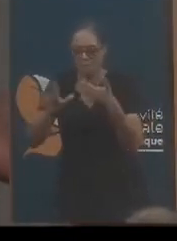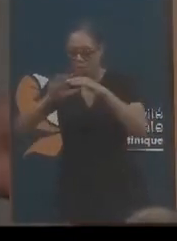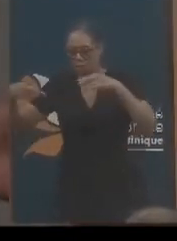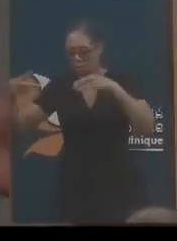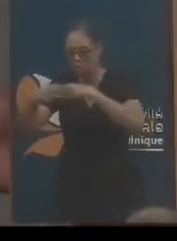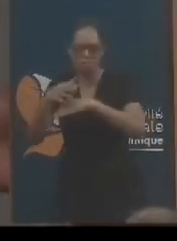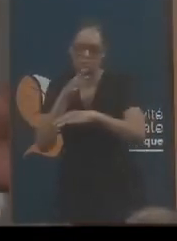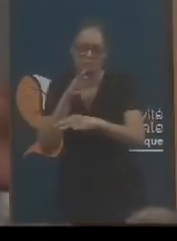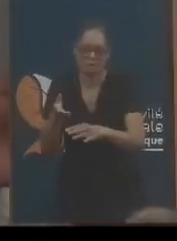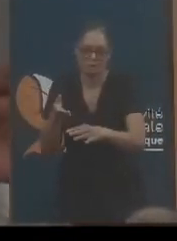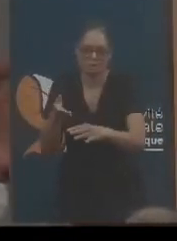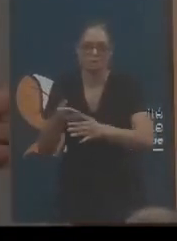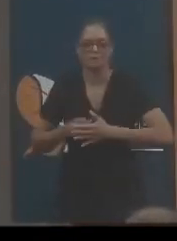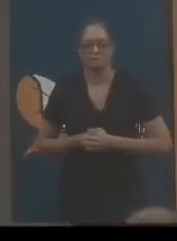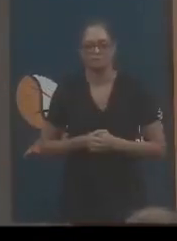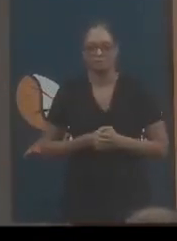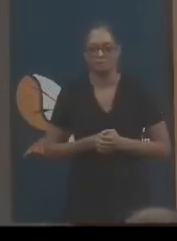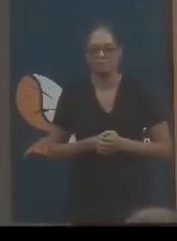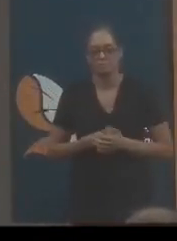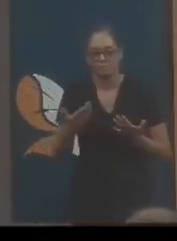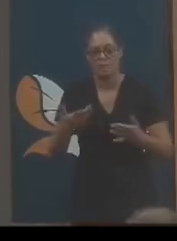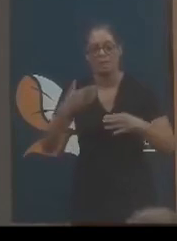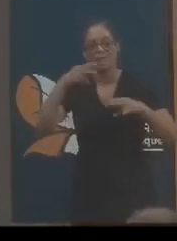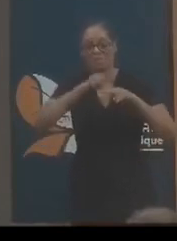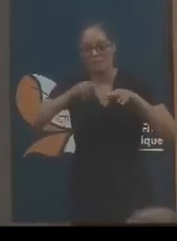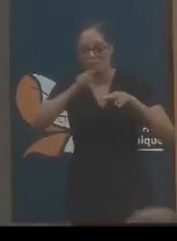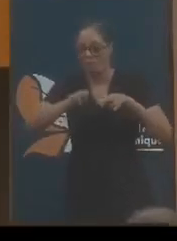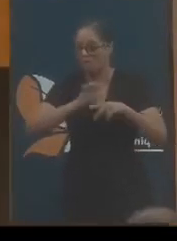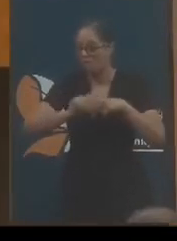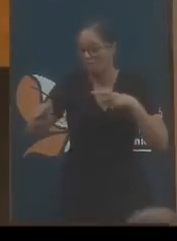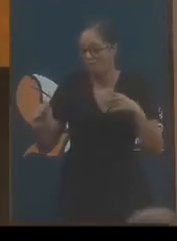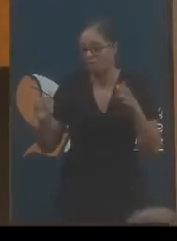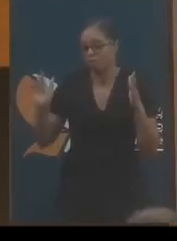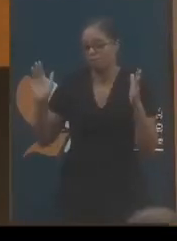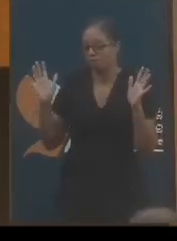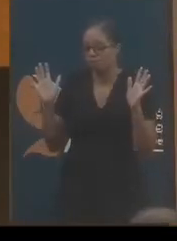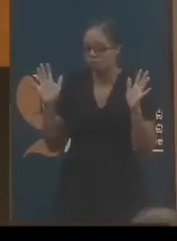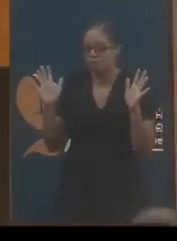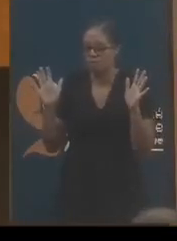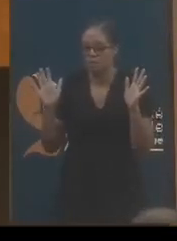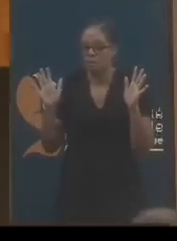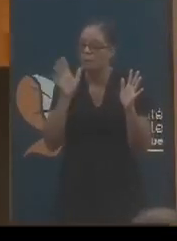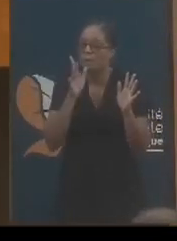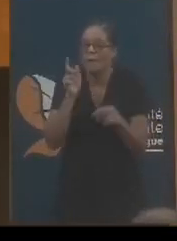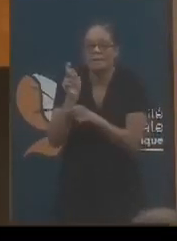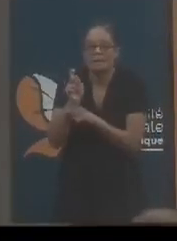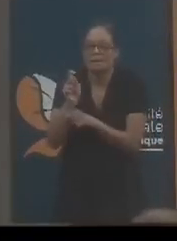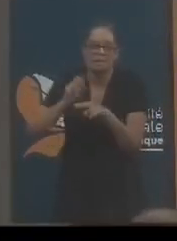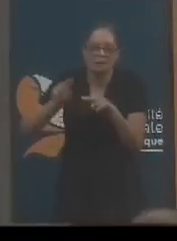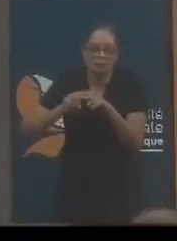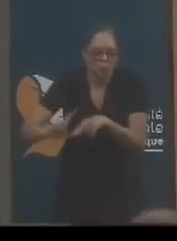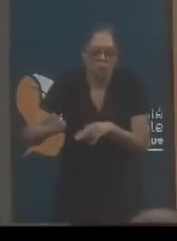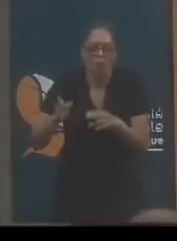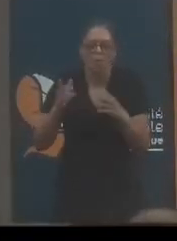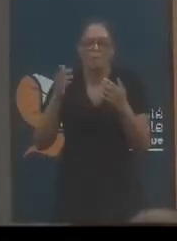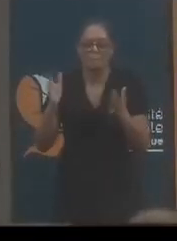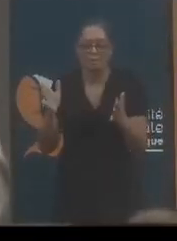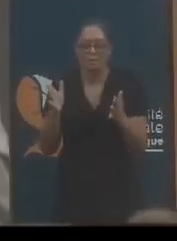plusieurs jours là. Hein. Donc les travaux qui ont été réalisés, je ne peux pas me permettre de critiquer des travaux, mais